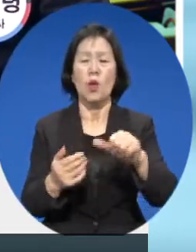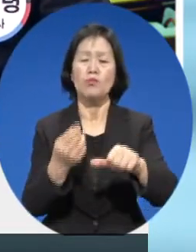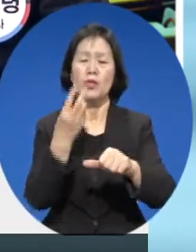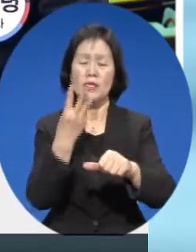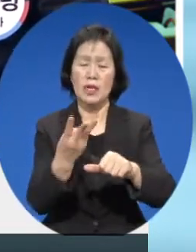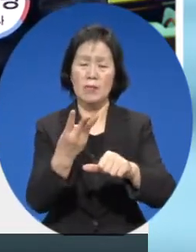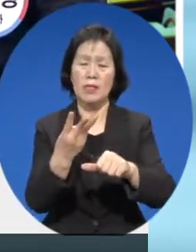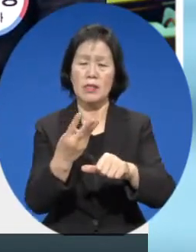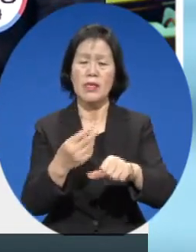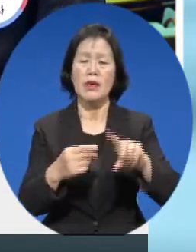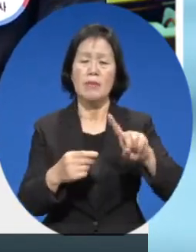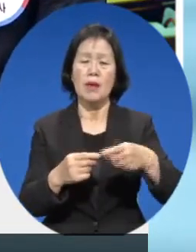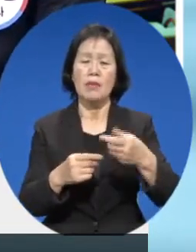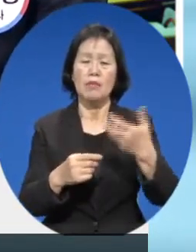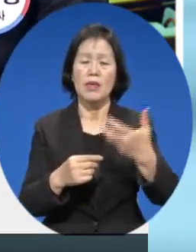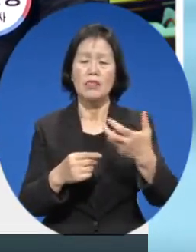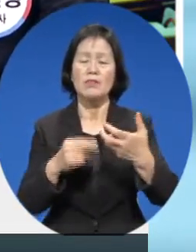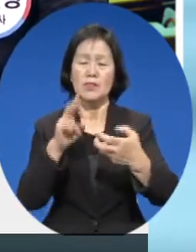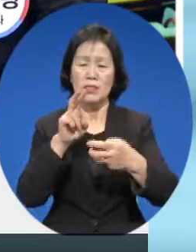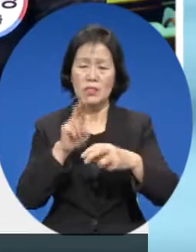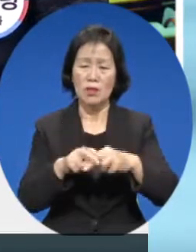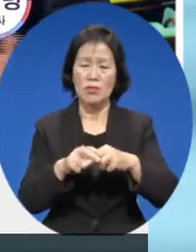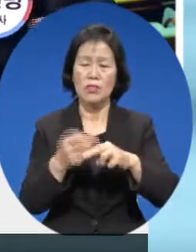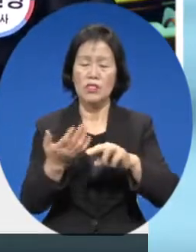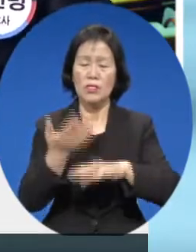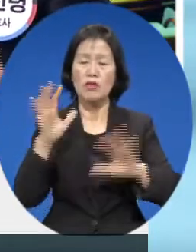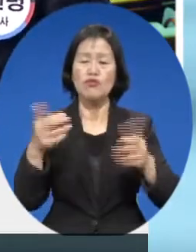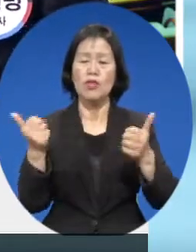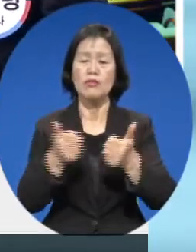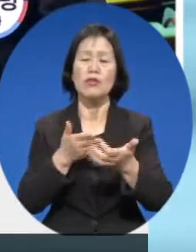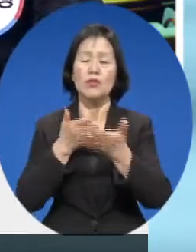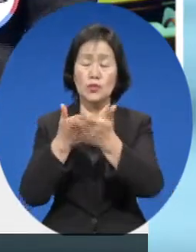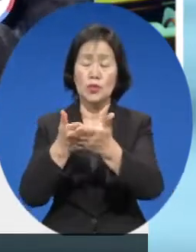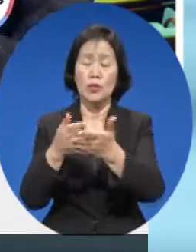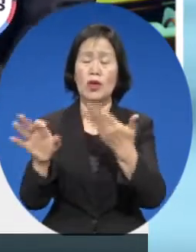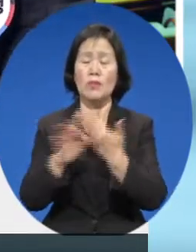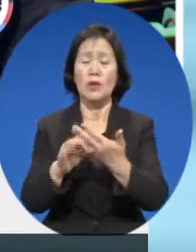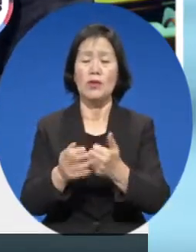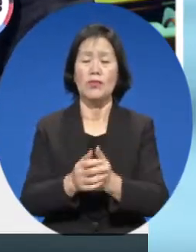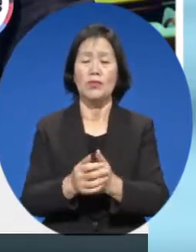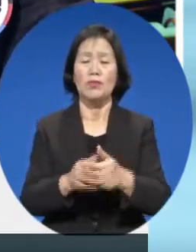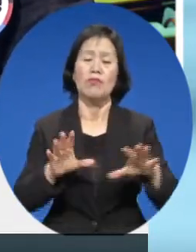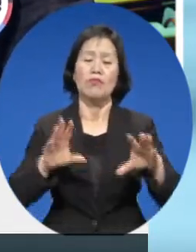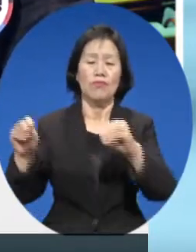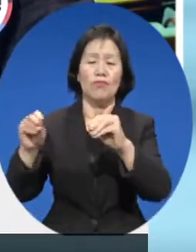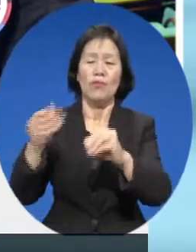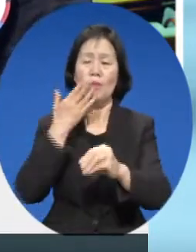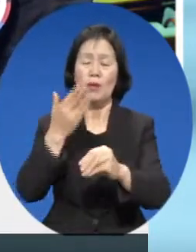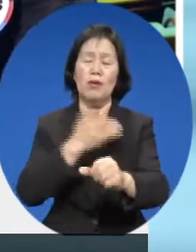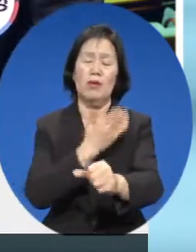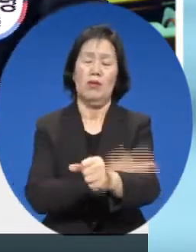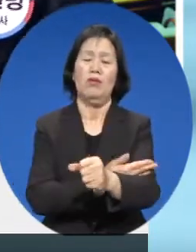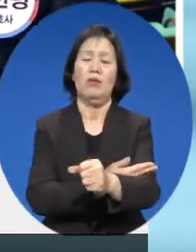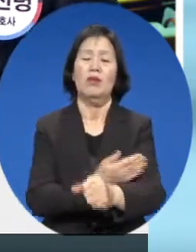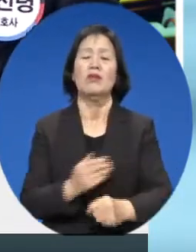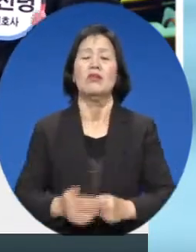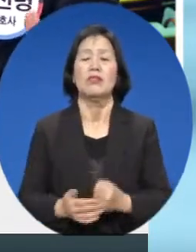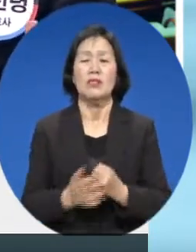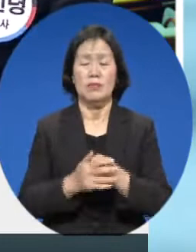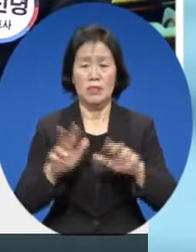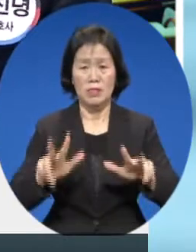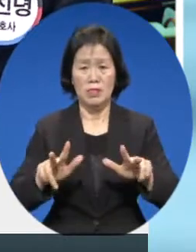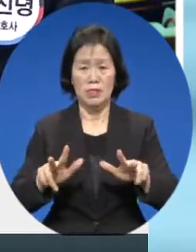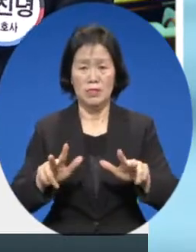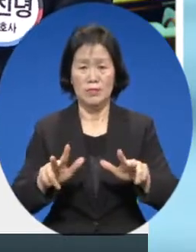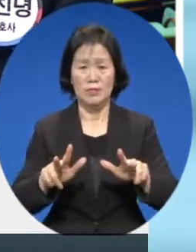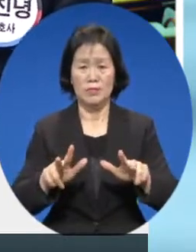해당하는 180 서 이상의 국회의원들이 요청을 하면 그 필리버스터 를 정지시킬 수 있는 권한이 있습니다 그러다 보니까 현재 국